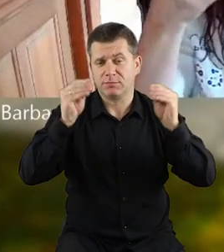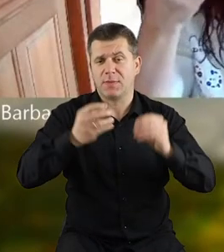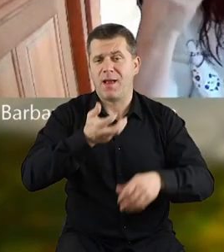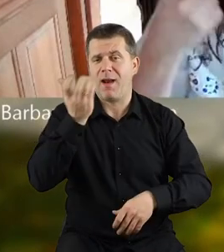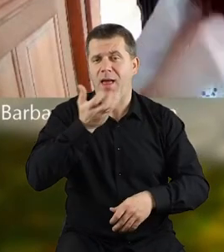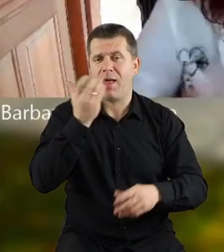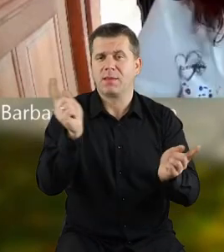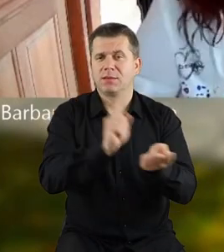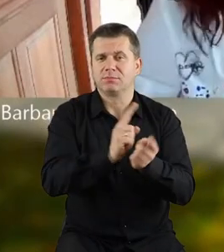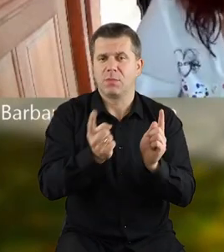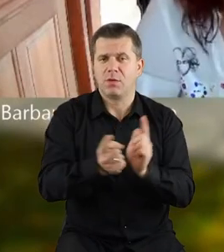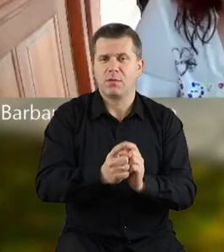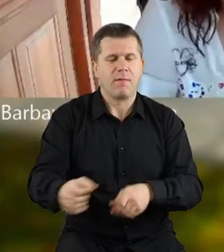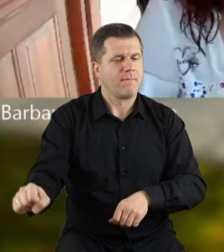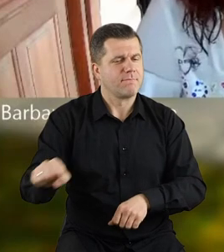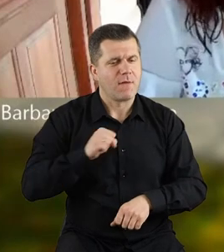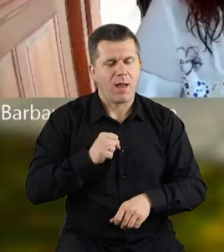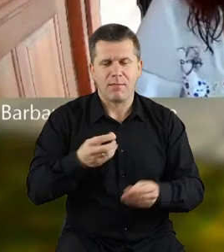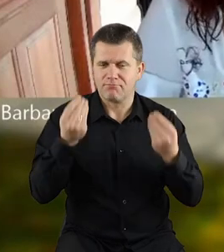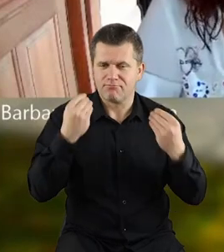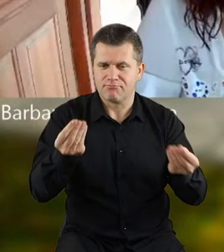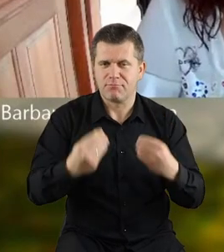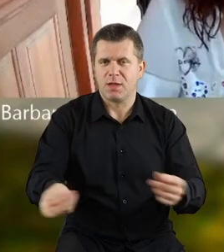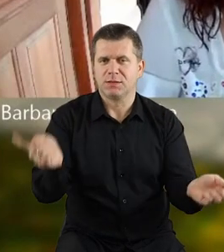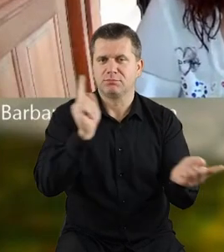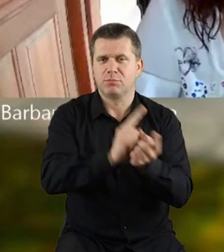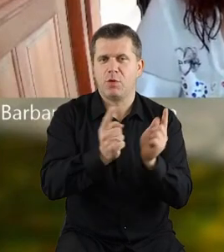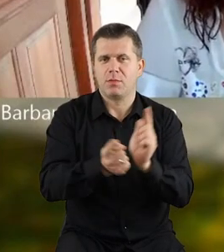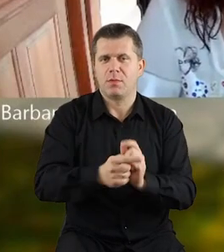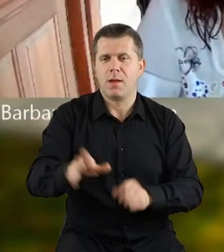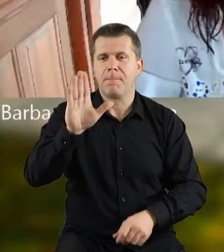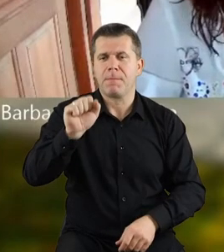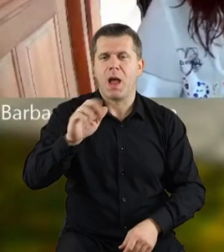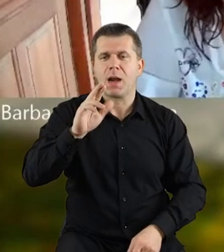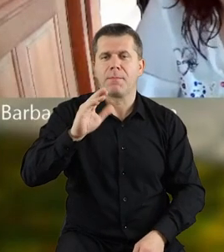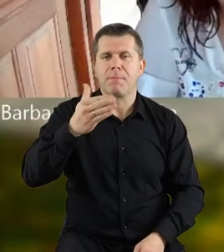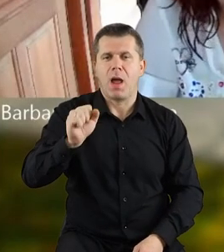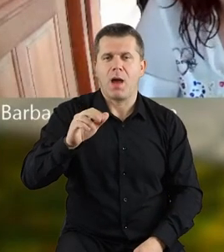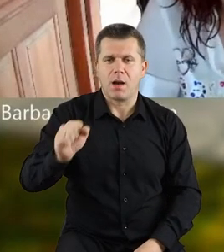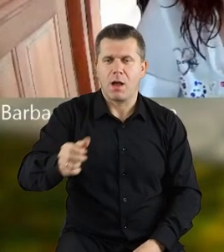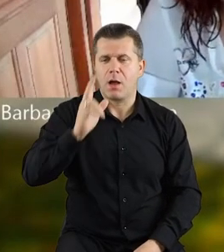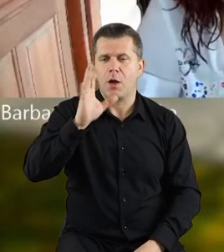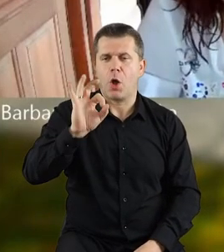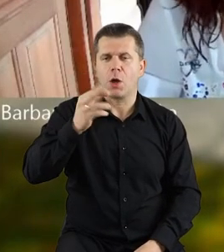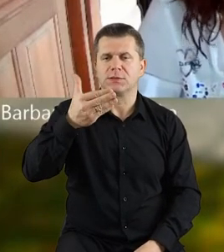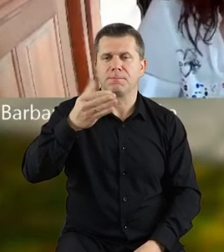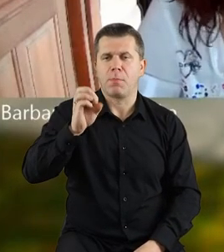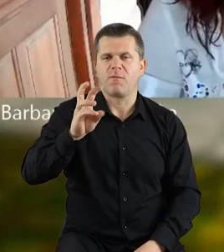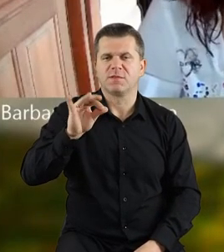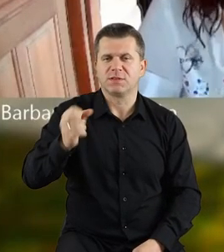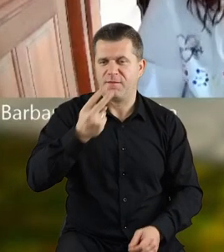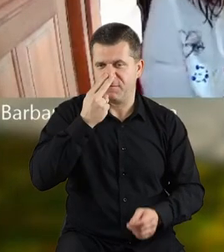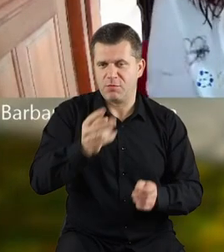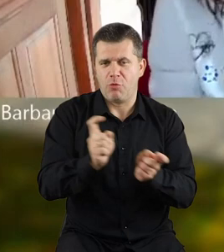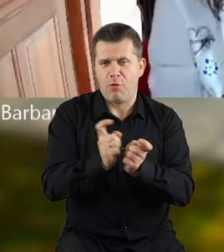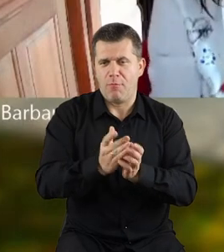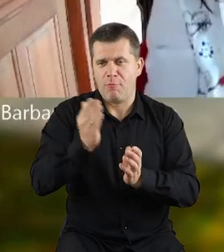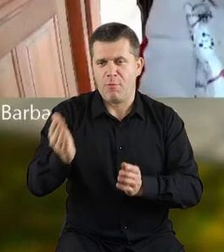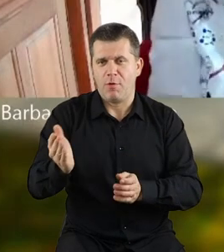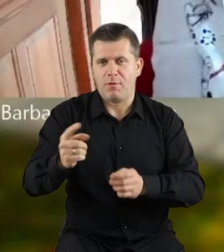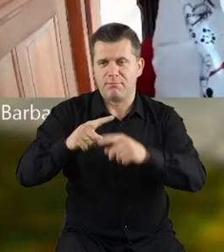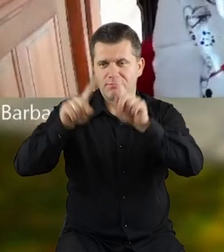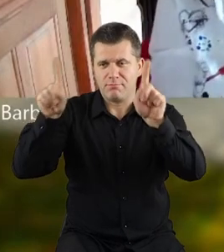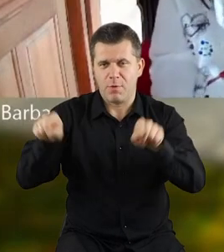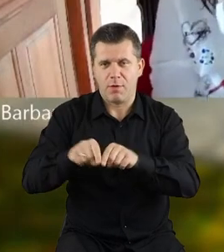Zaczynamy letnie spotkania absolutnie fantastycznie, bo spotkaniem z Barbarą Kosmowską, którą widzicie obok mnie